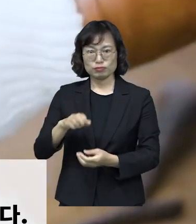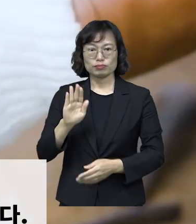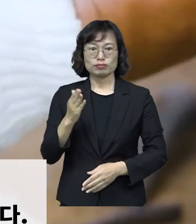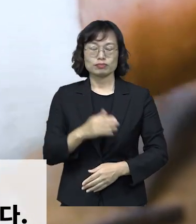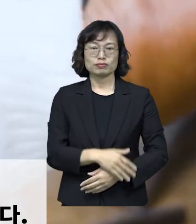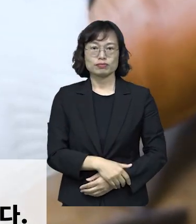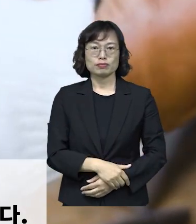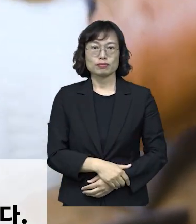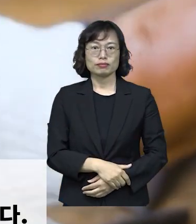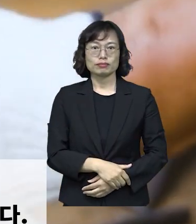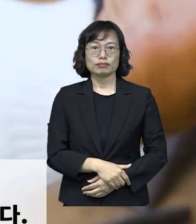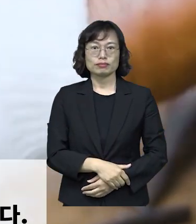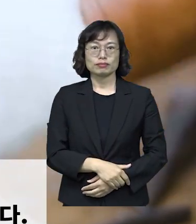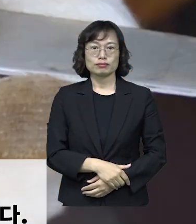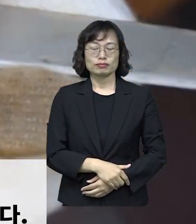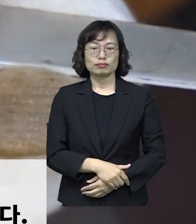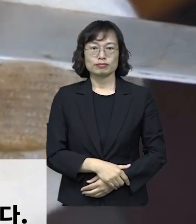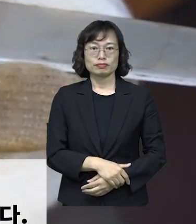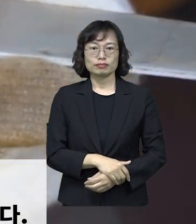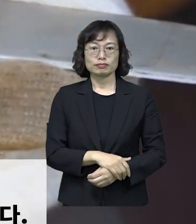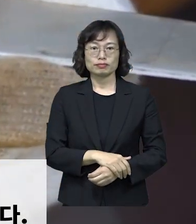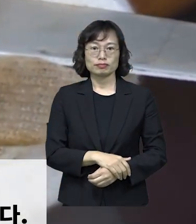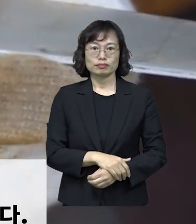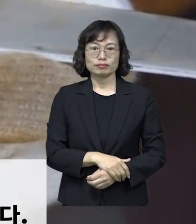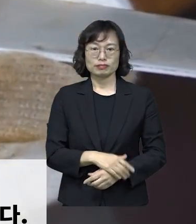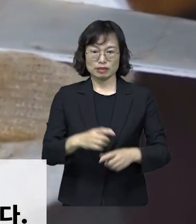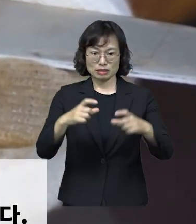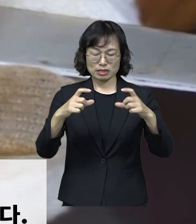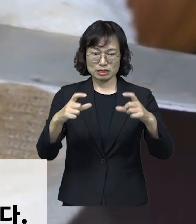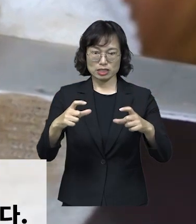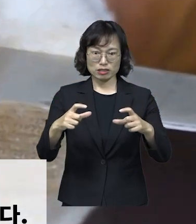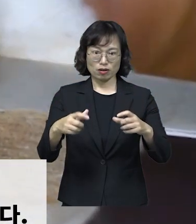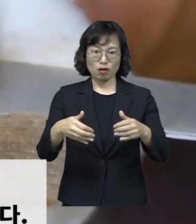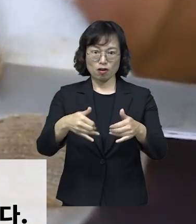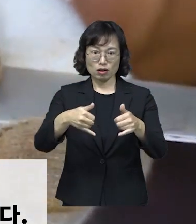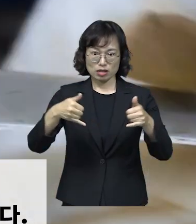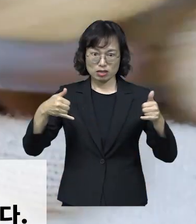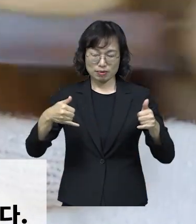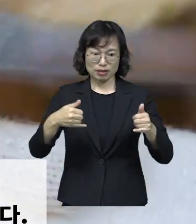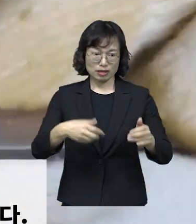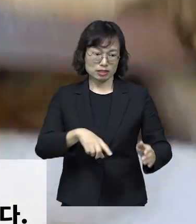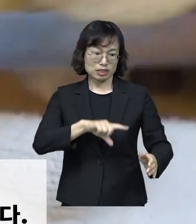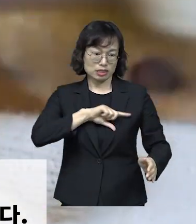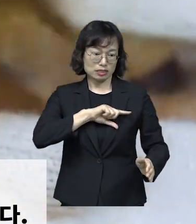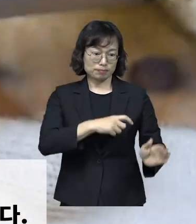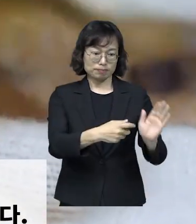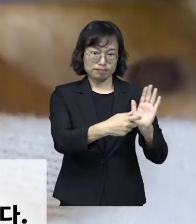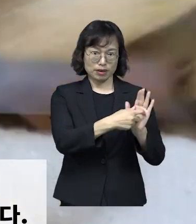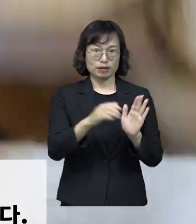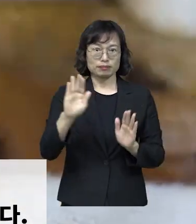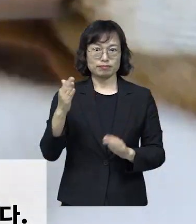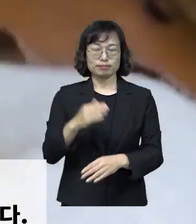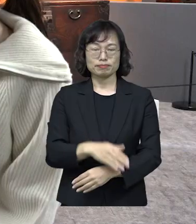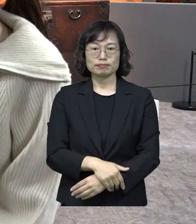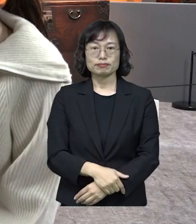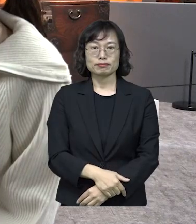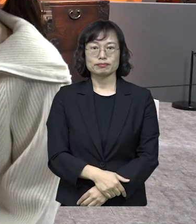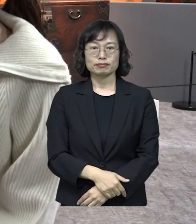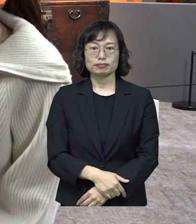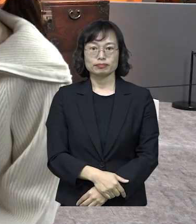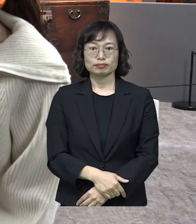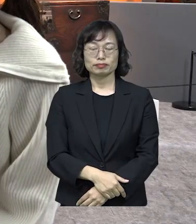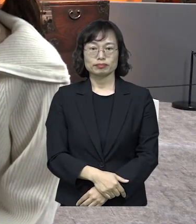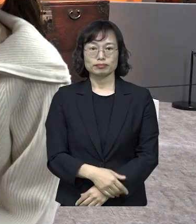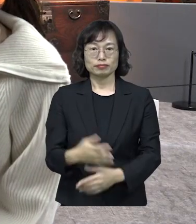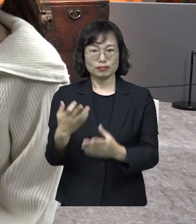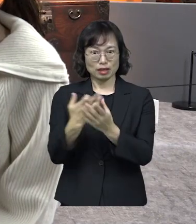전승이 되겠죠. 그러다 보면 그 지역의 그 반다지가 지역의 이름을 담게 되는 겁니다.